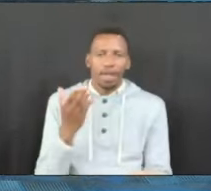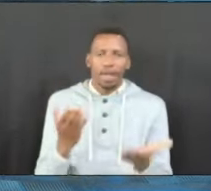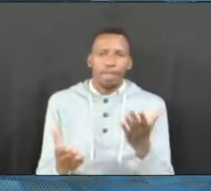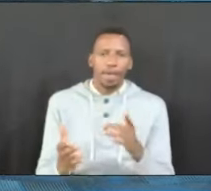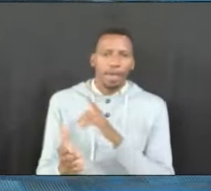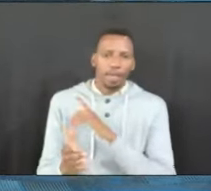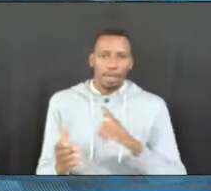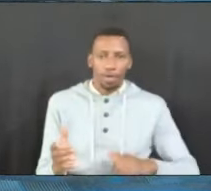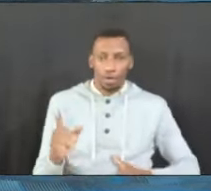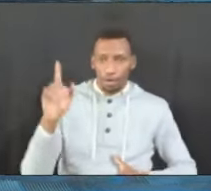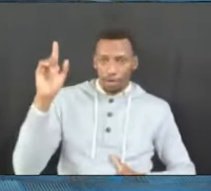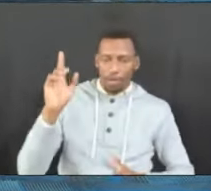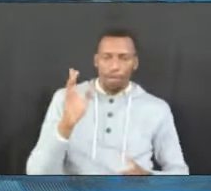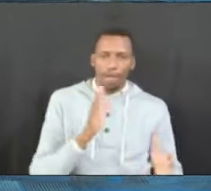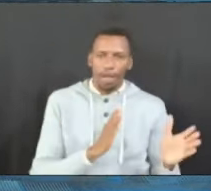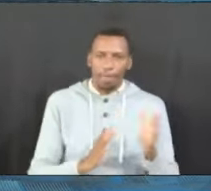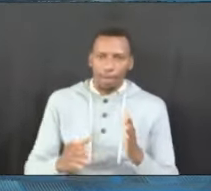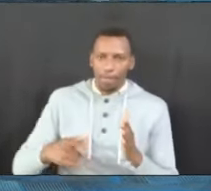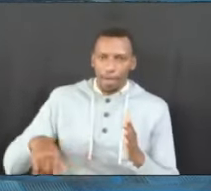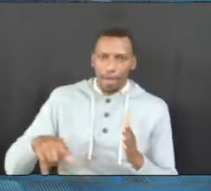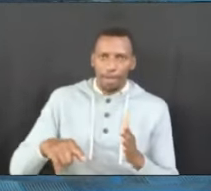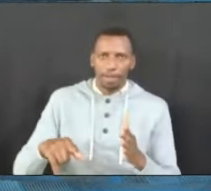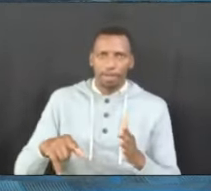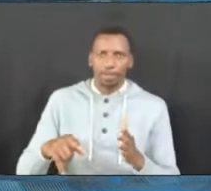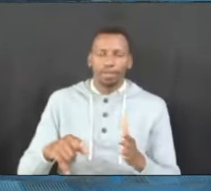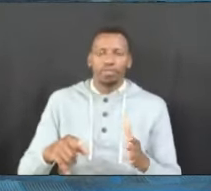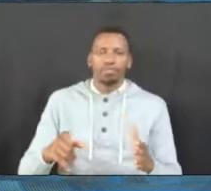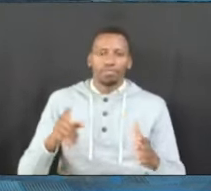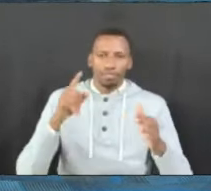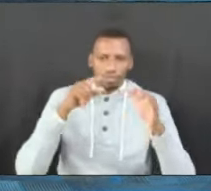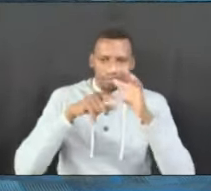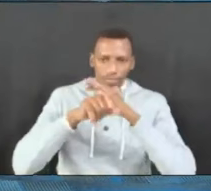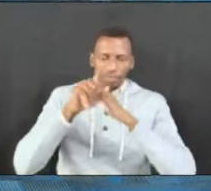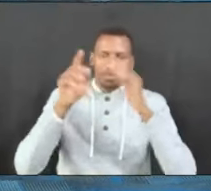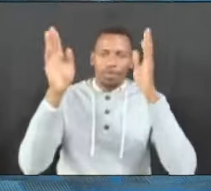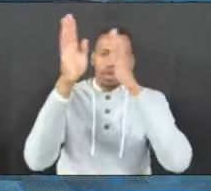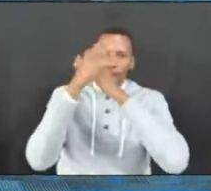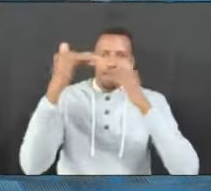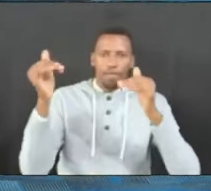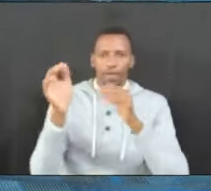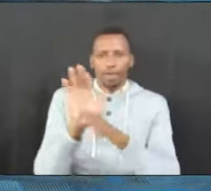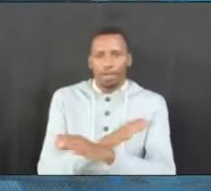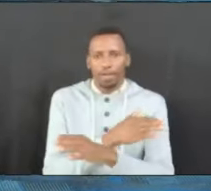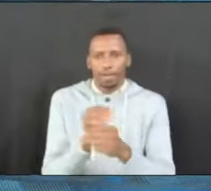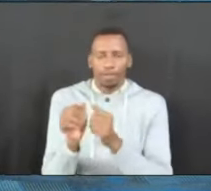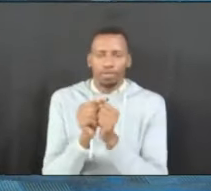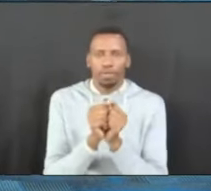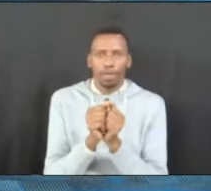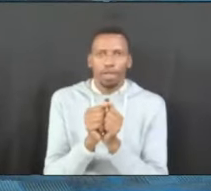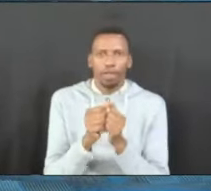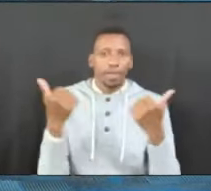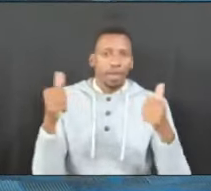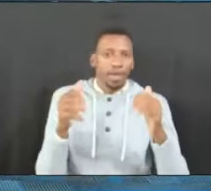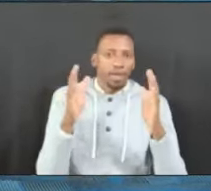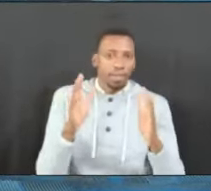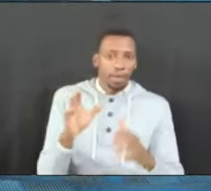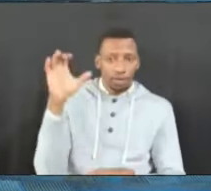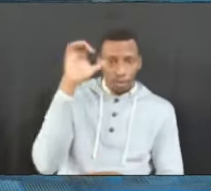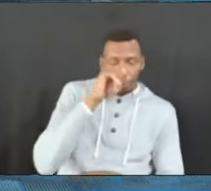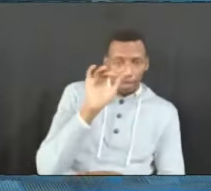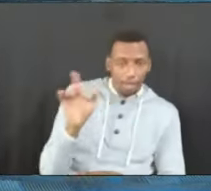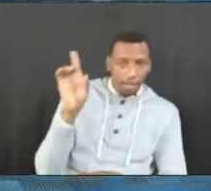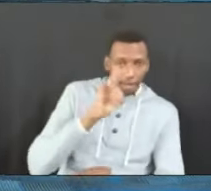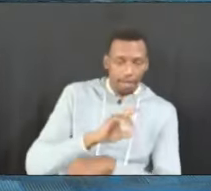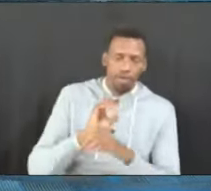prepare us to sing in that choir. Let none of us be found missing on that day. Let us